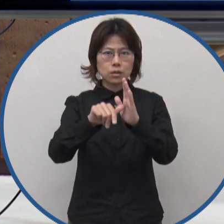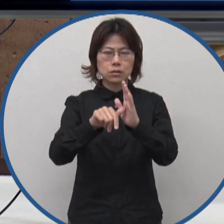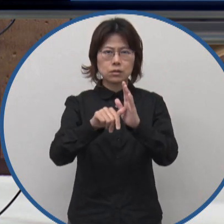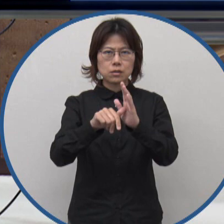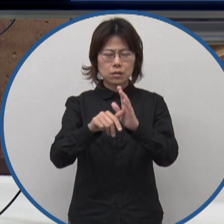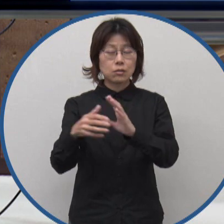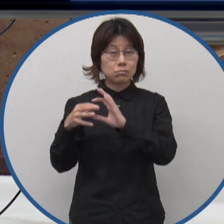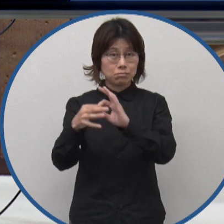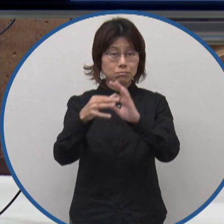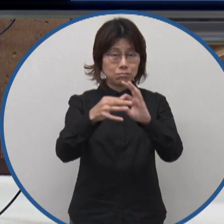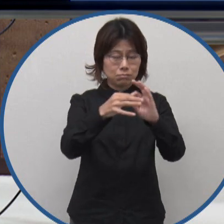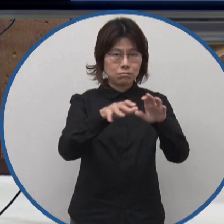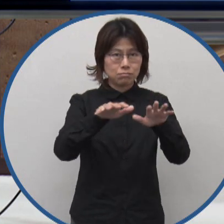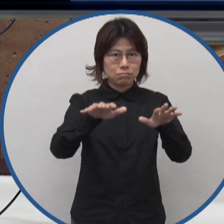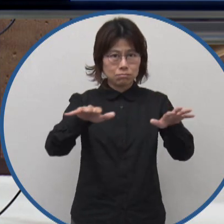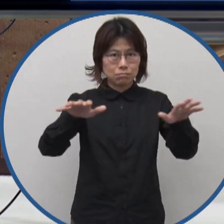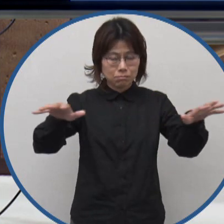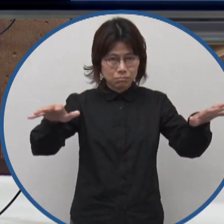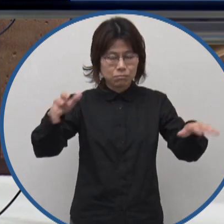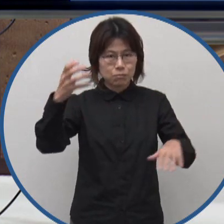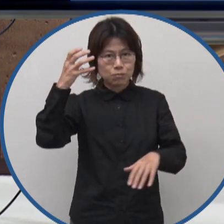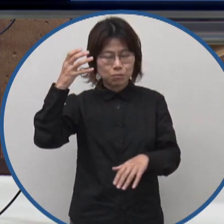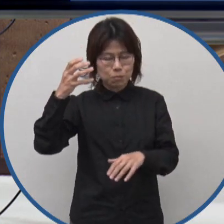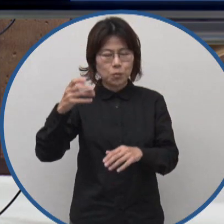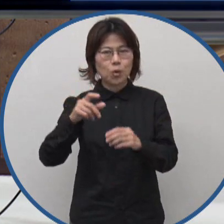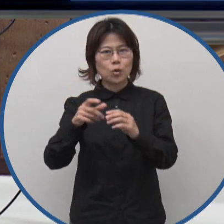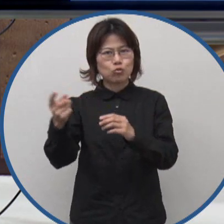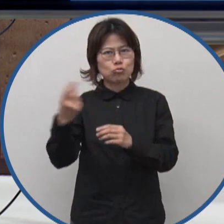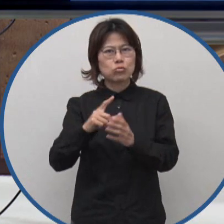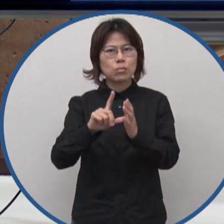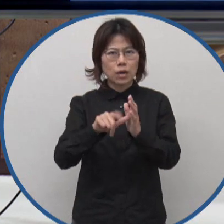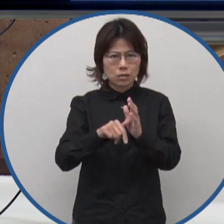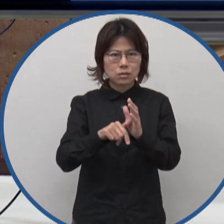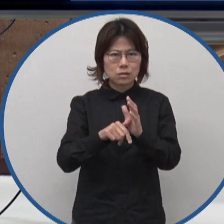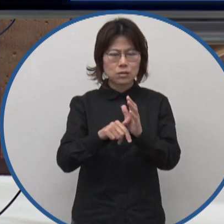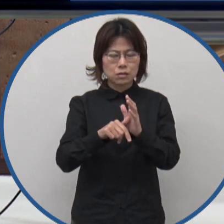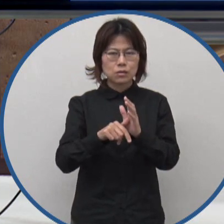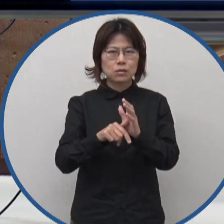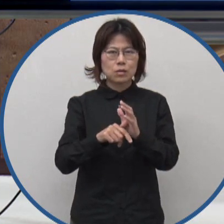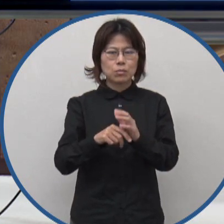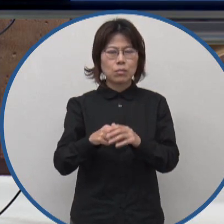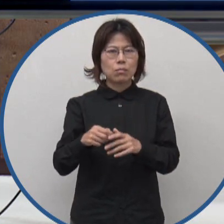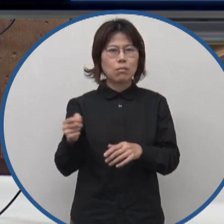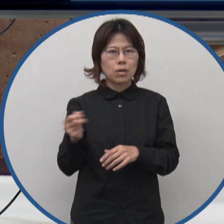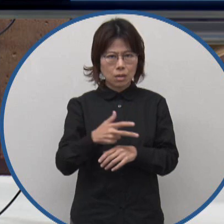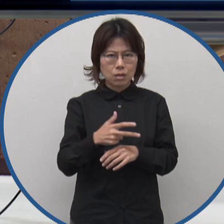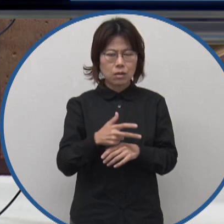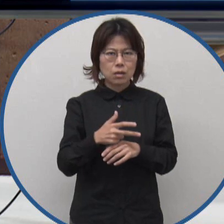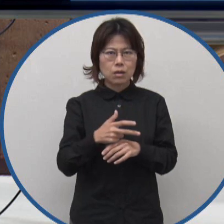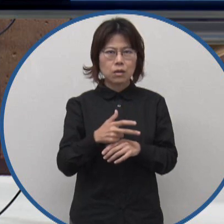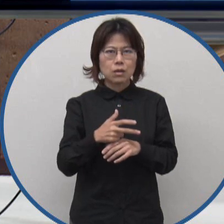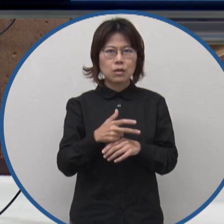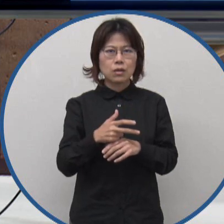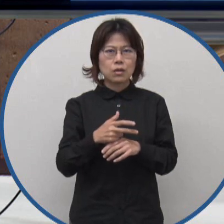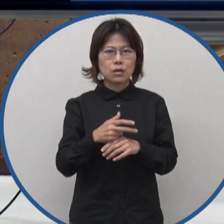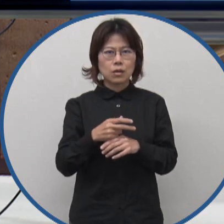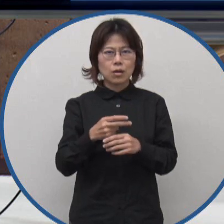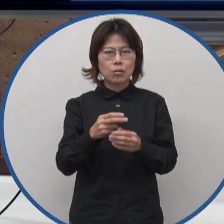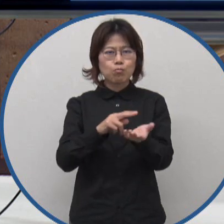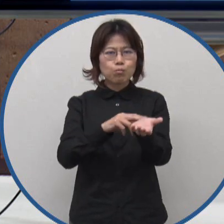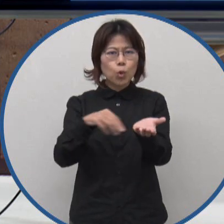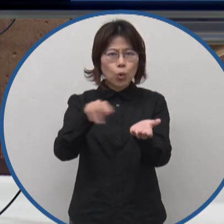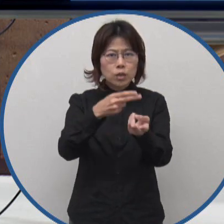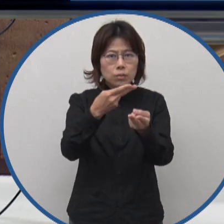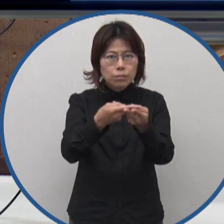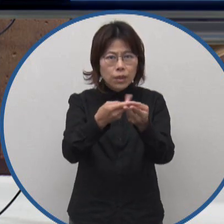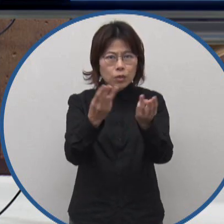継続的に拡大していくと見込まれるというような状況であるとか、あるいはその病床等の